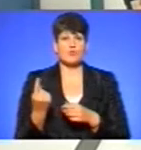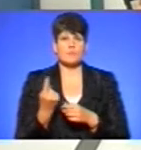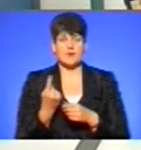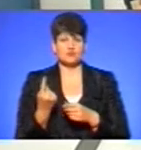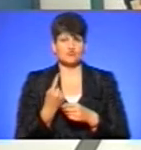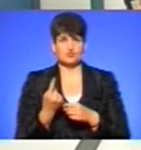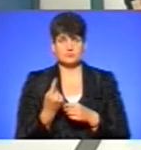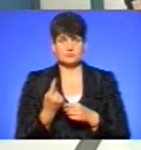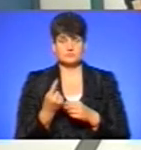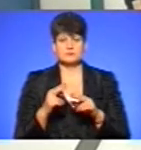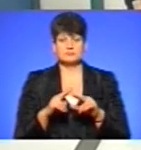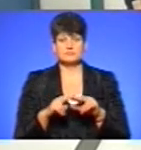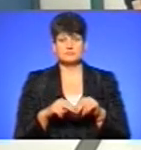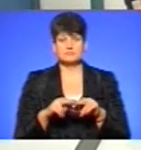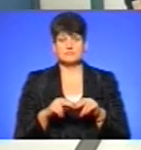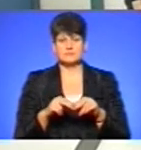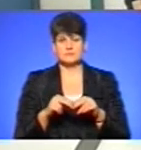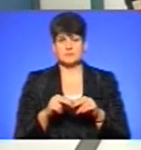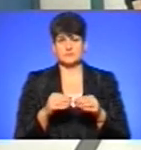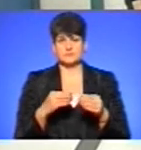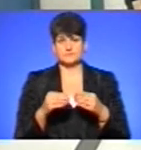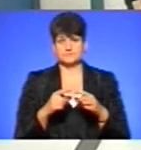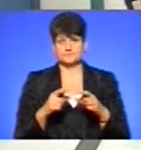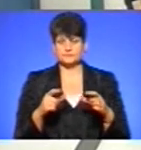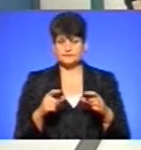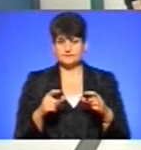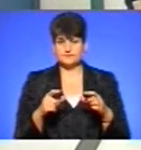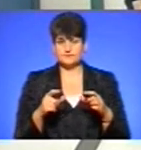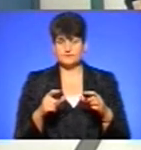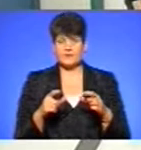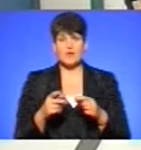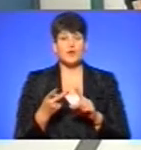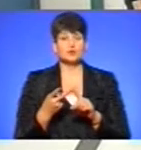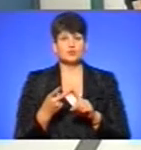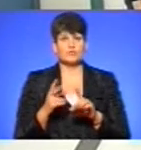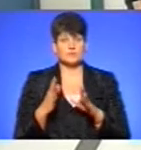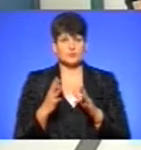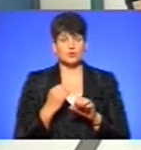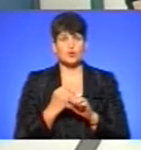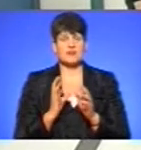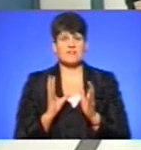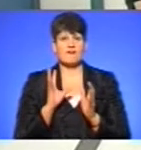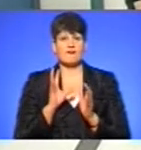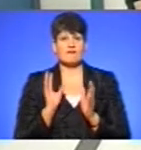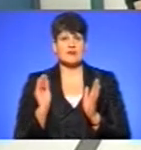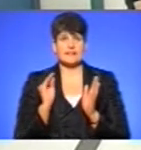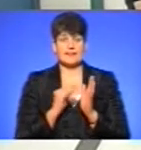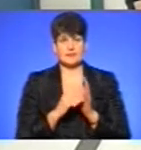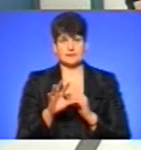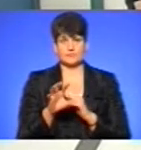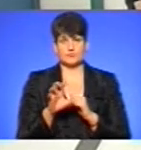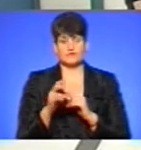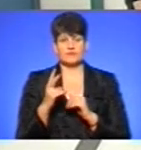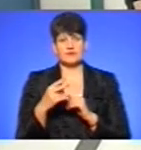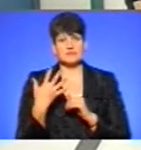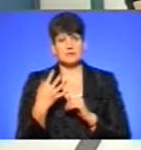ID-картку. Другий випадок – це коли проводиться вклейка фотокартки в